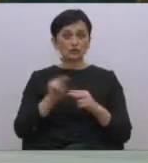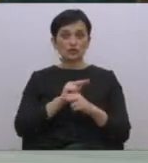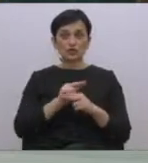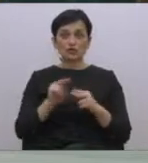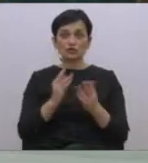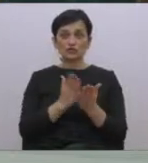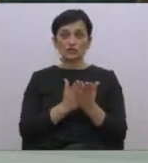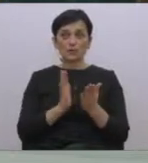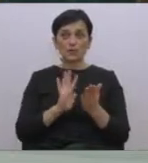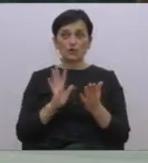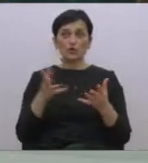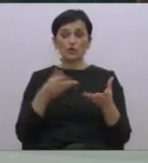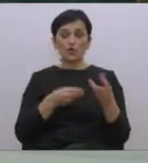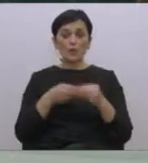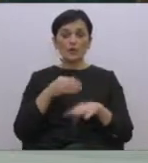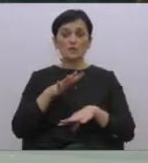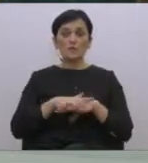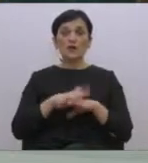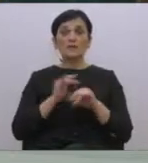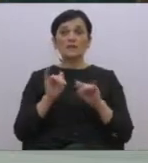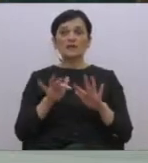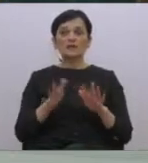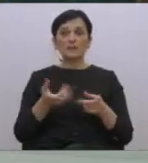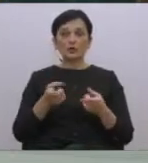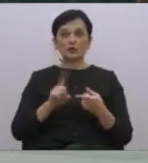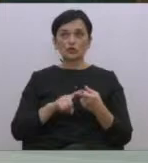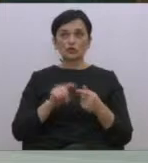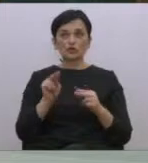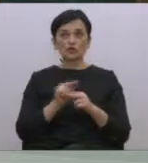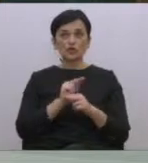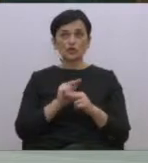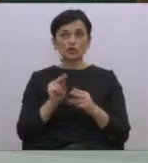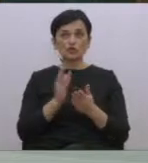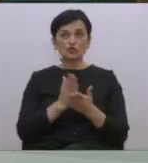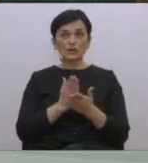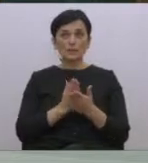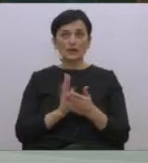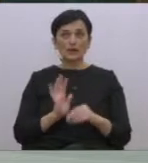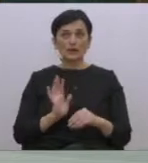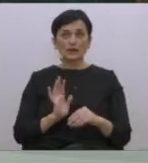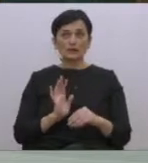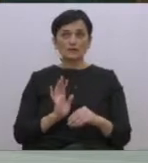Chenșune Biarari, Chenșune Biarari, Chenșune Biarari, Arăi șenșnebi,